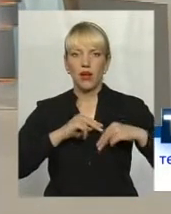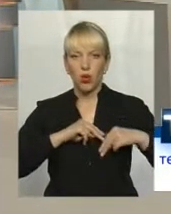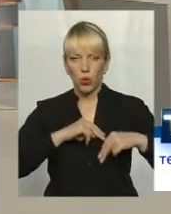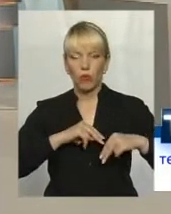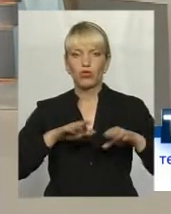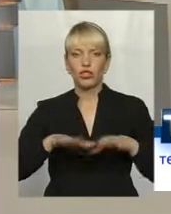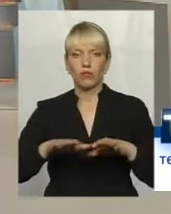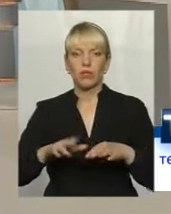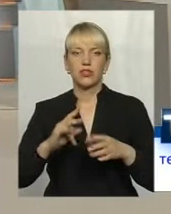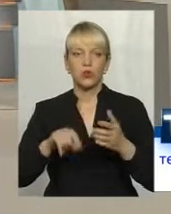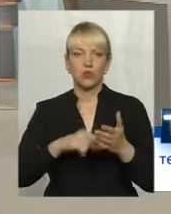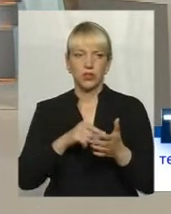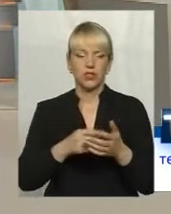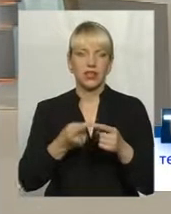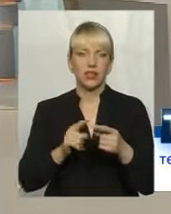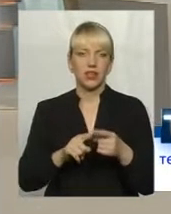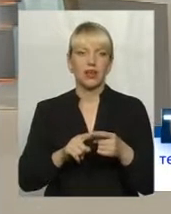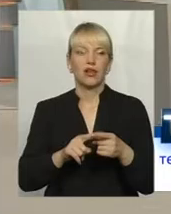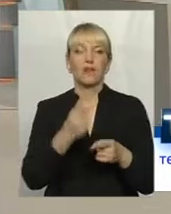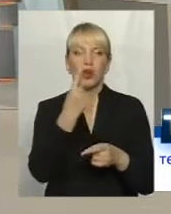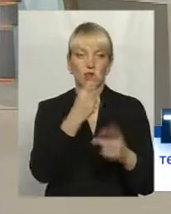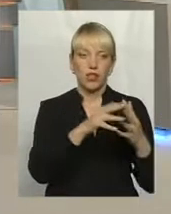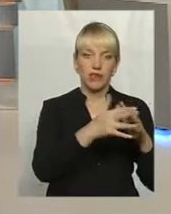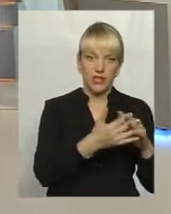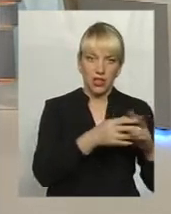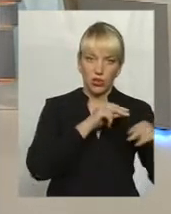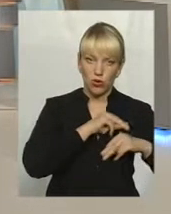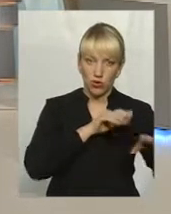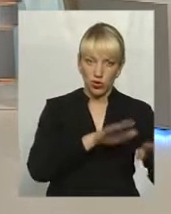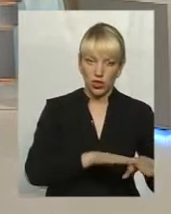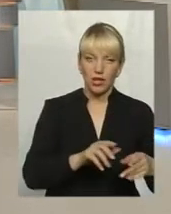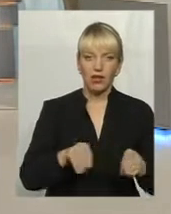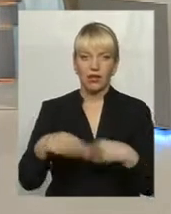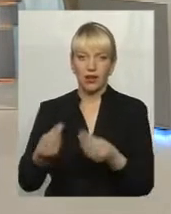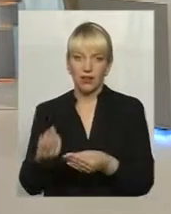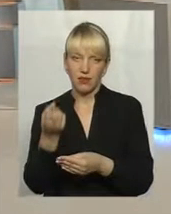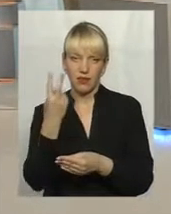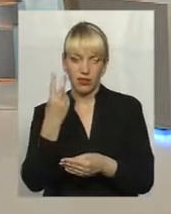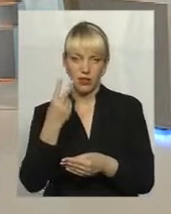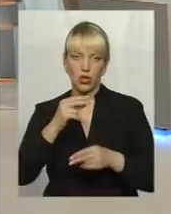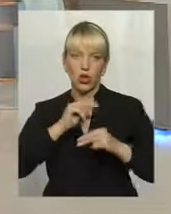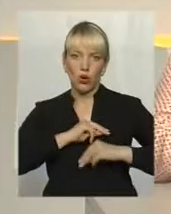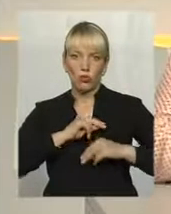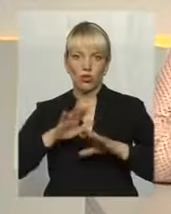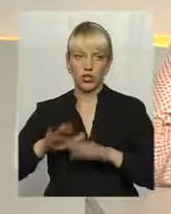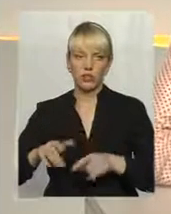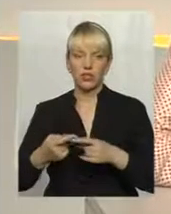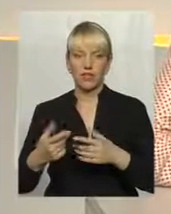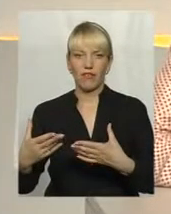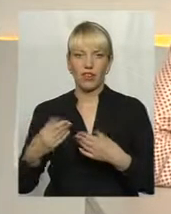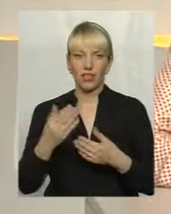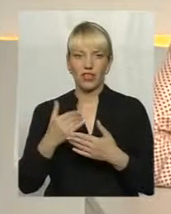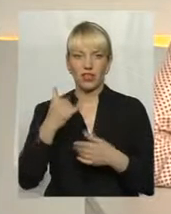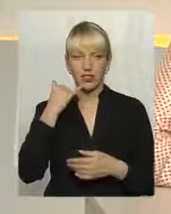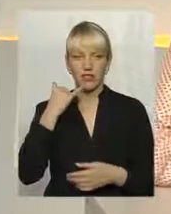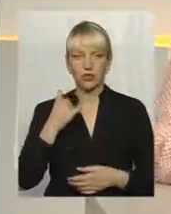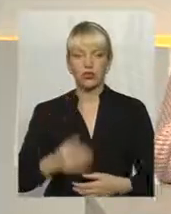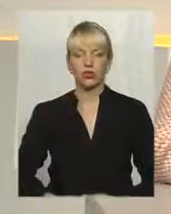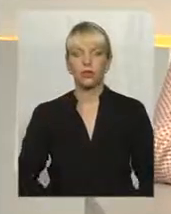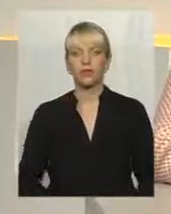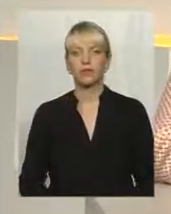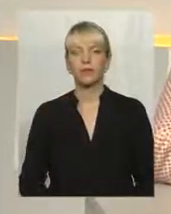Ось проста річ. Одне місце на селі – 12 робочих місць в місті. Ну, це вражає. І маю телефонний дзвіночок